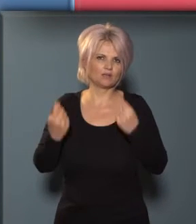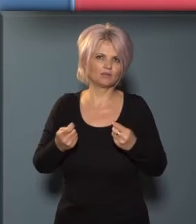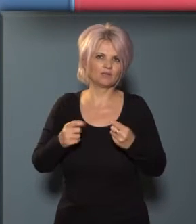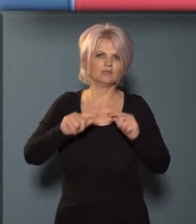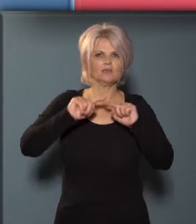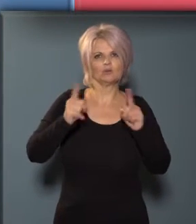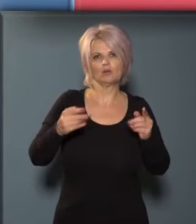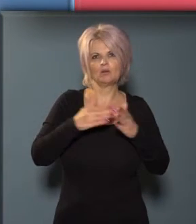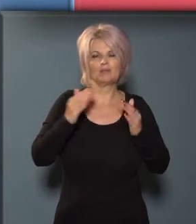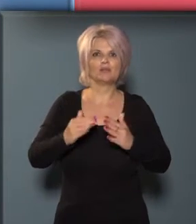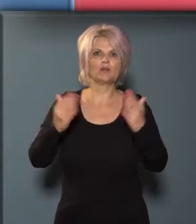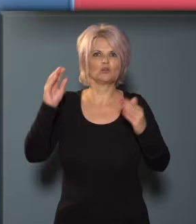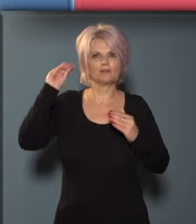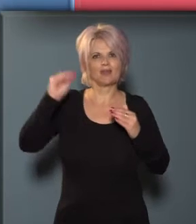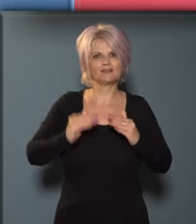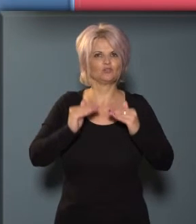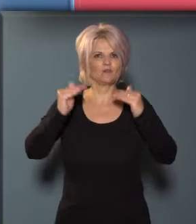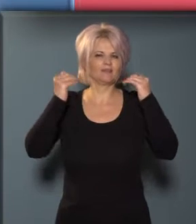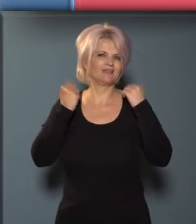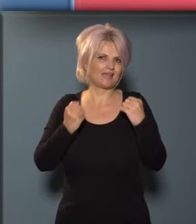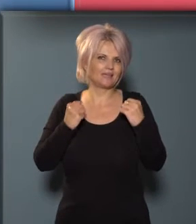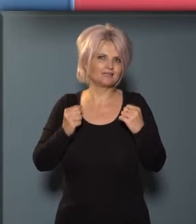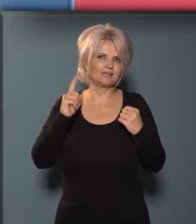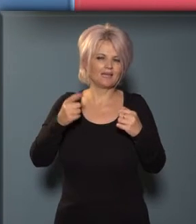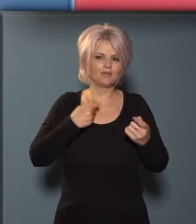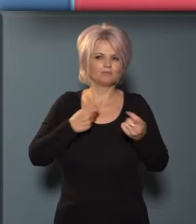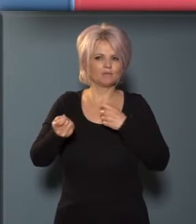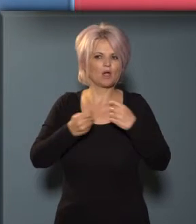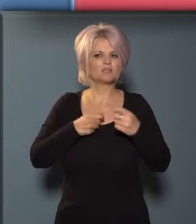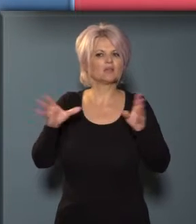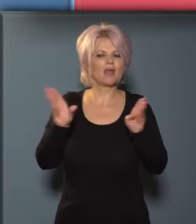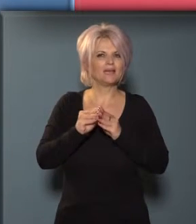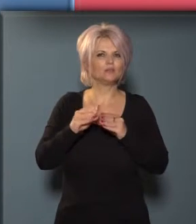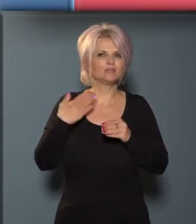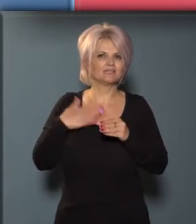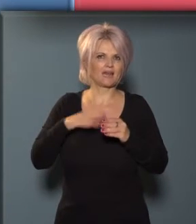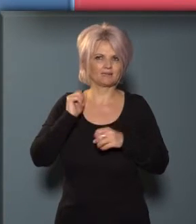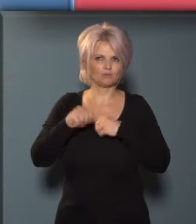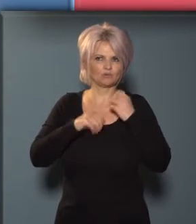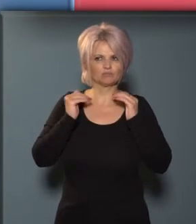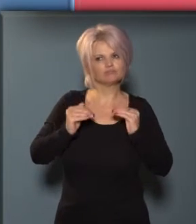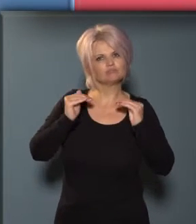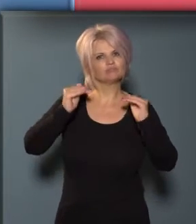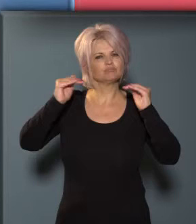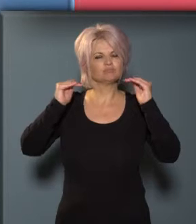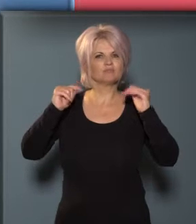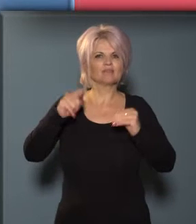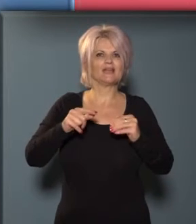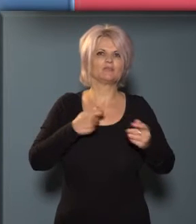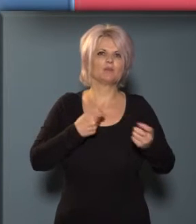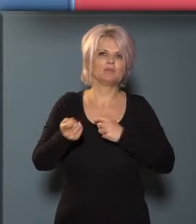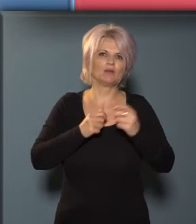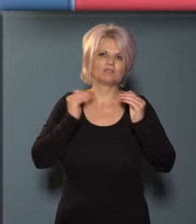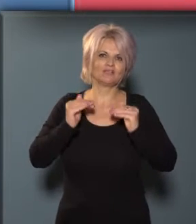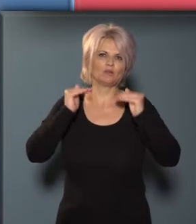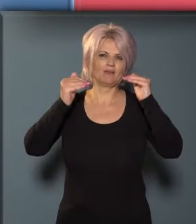külön még nagyobb jelentős növekedést nehéz megtennünk, de a piaccal együtt szeretünk mozogni. Ez a piaci növekedés mennyiségben